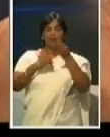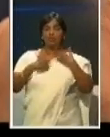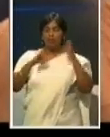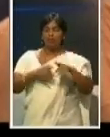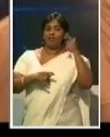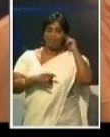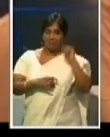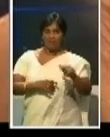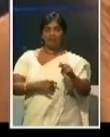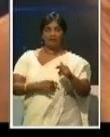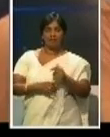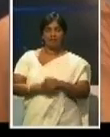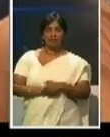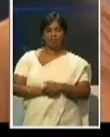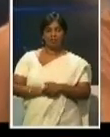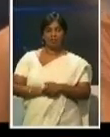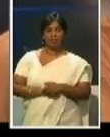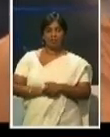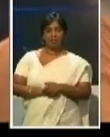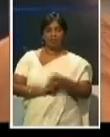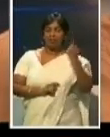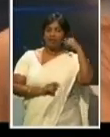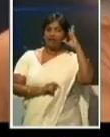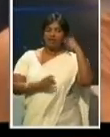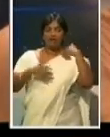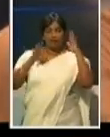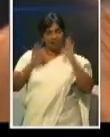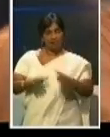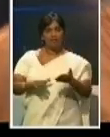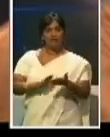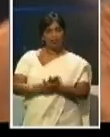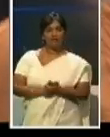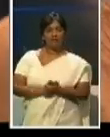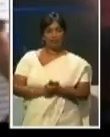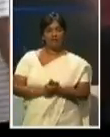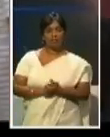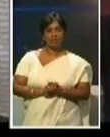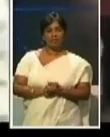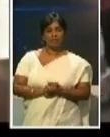මොකද අපි මේ ඉස්සෙල්ල කලියෙන් ඊය රෑ වෙනකම්ම 9 වෙනකම්ම මම තිබ්බේ මෙහෙ කියලා.